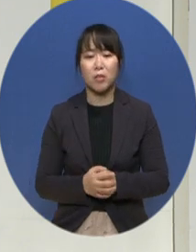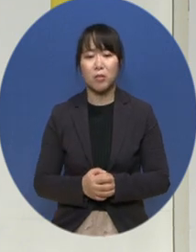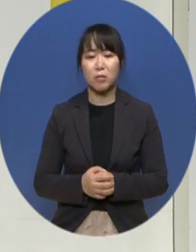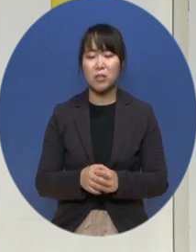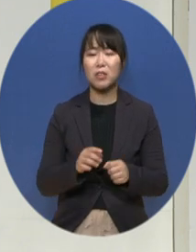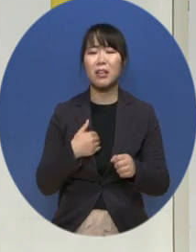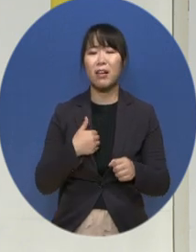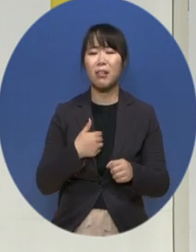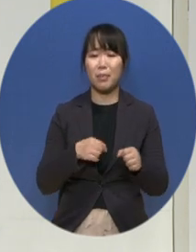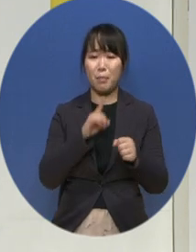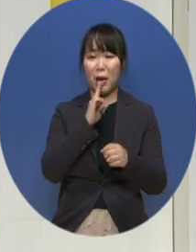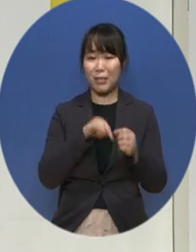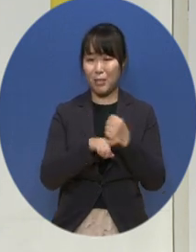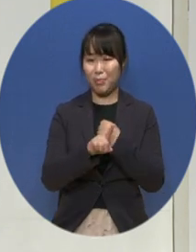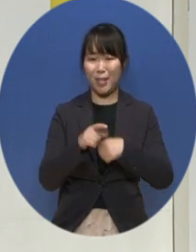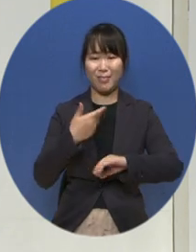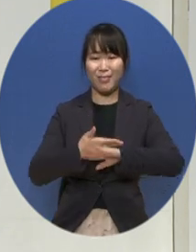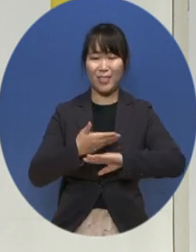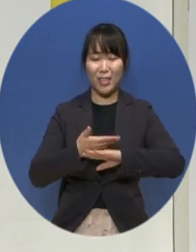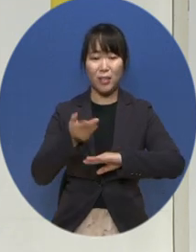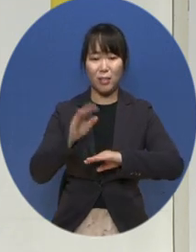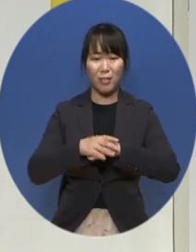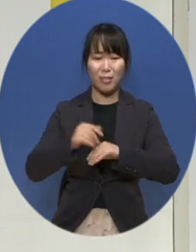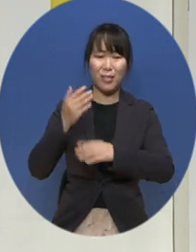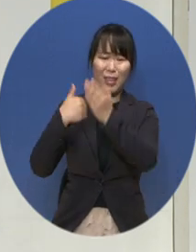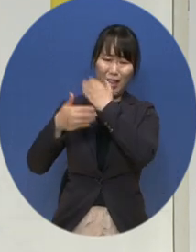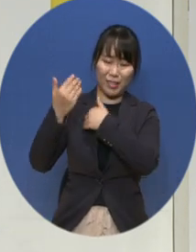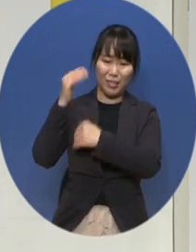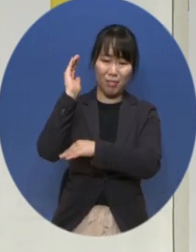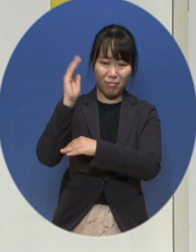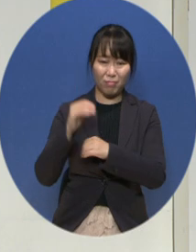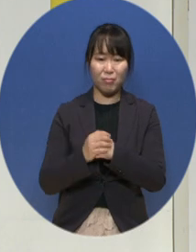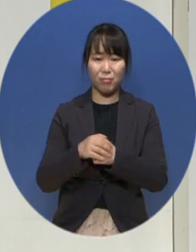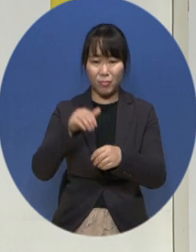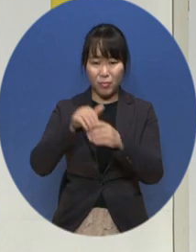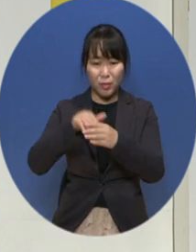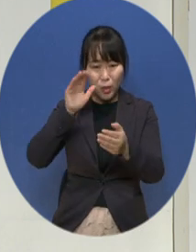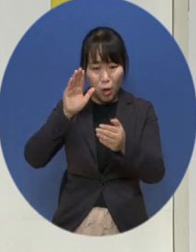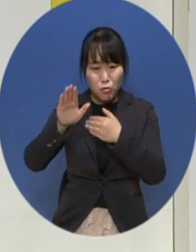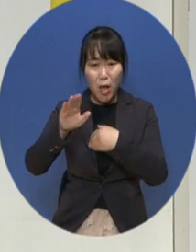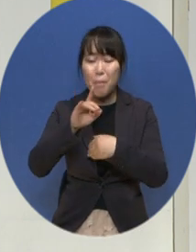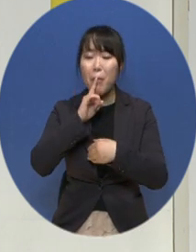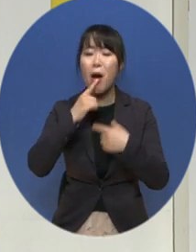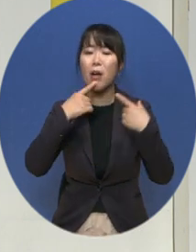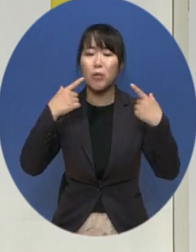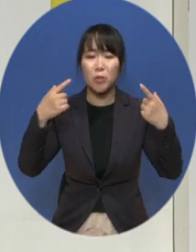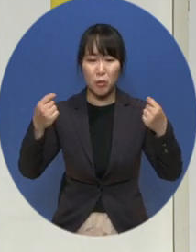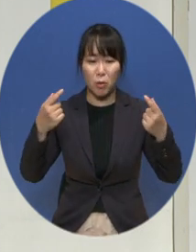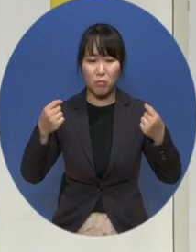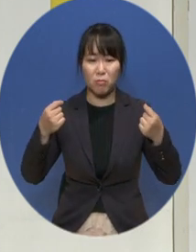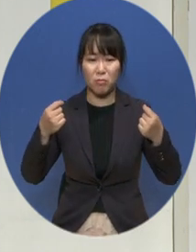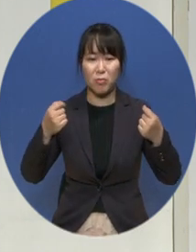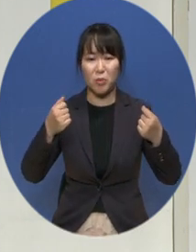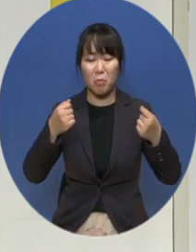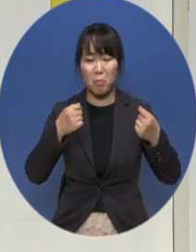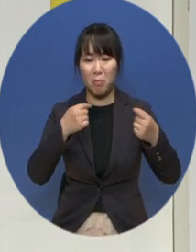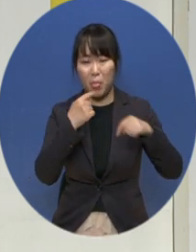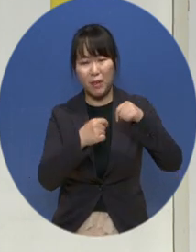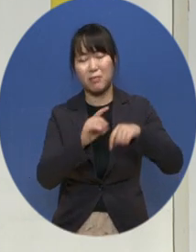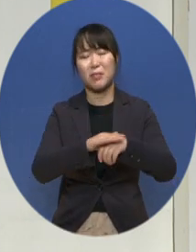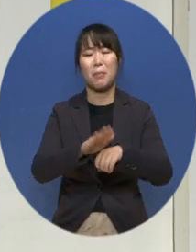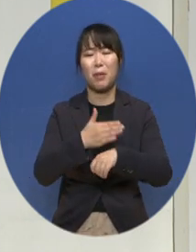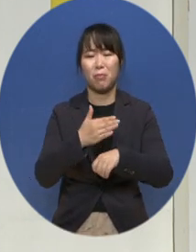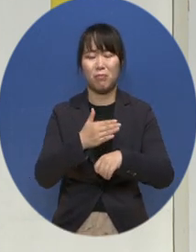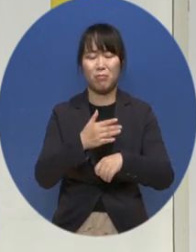근데 그 뜻은 아니었거든요 예 그러나 첨 대 100 이고 선거 직구에 한 것처럼 기사가 착한 그렇게 돼 있는데 잘못된